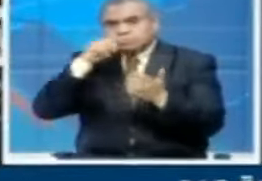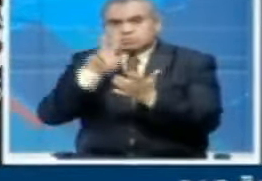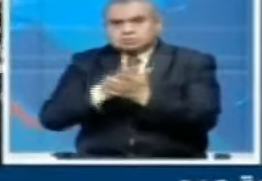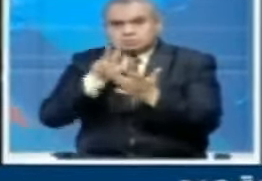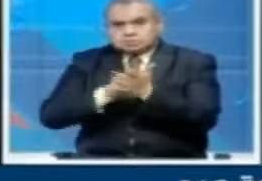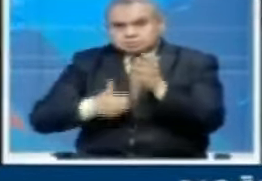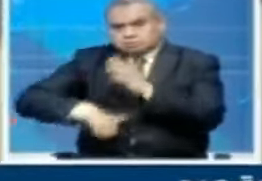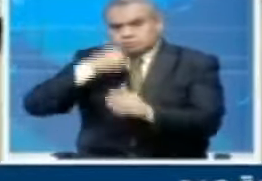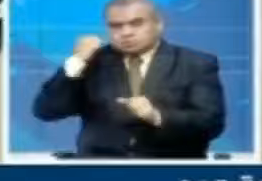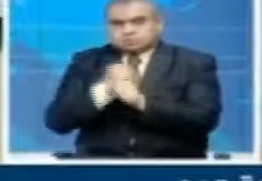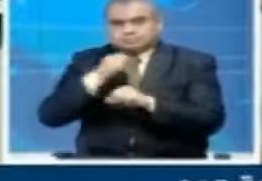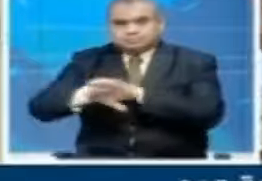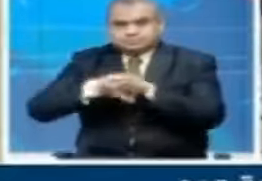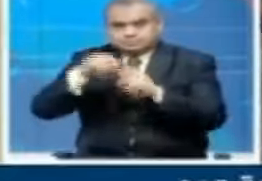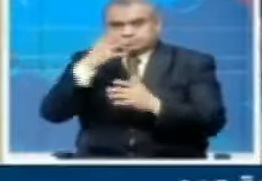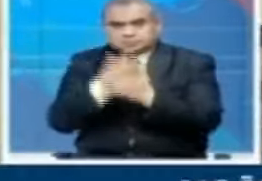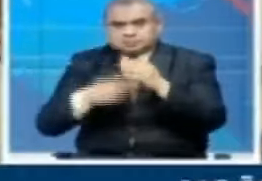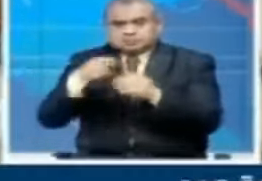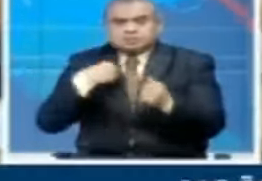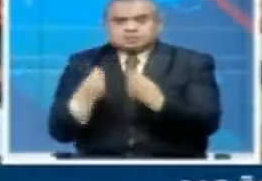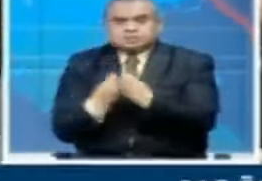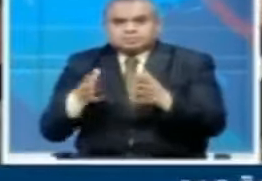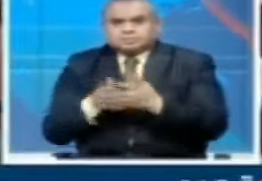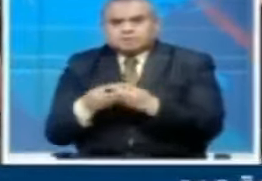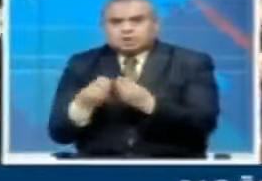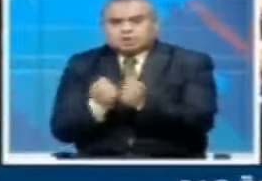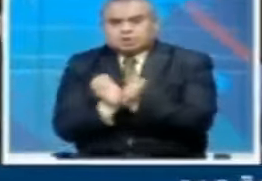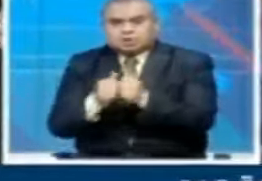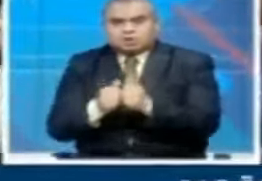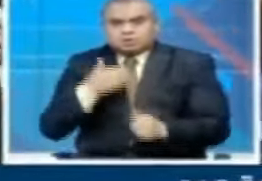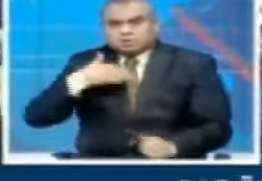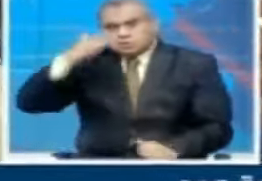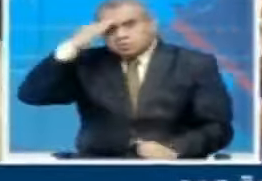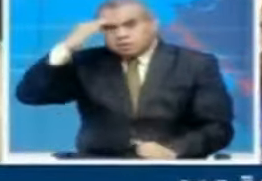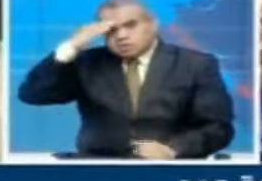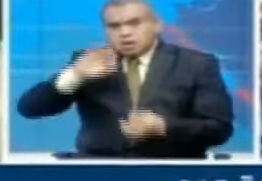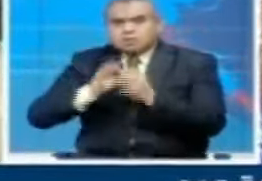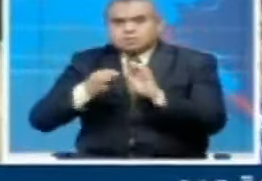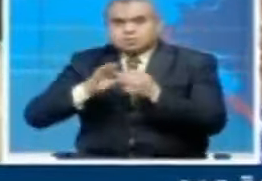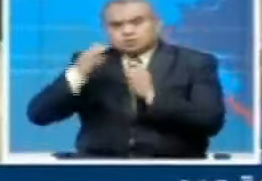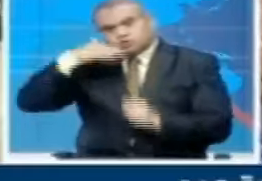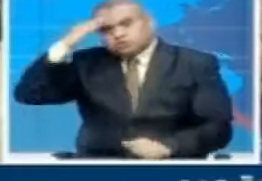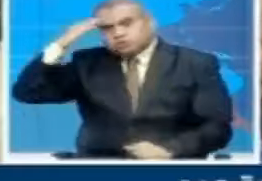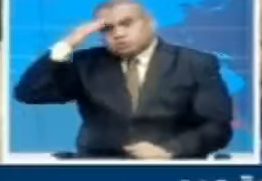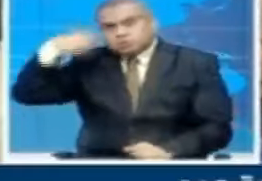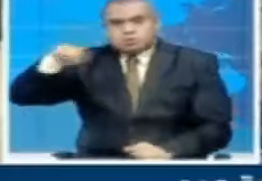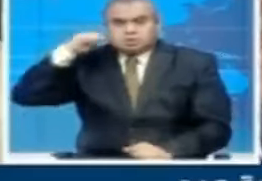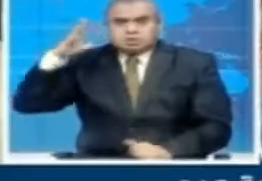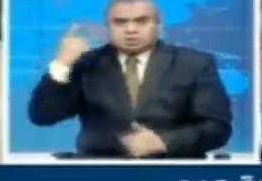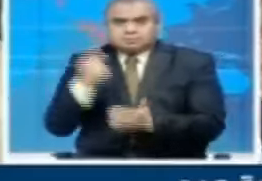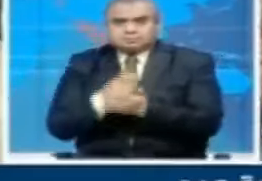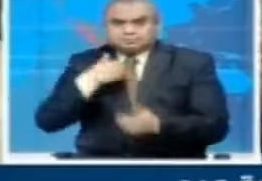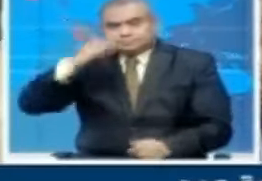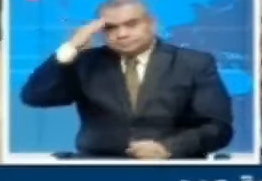الرئاسي الذي أعاد أبناءهم إلى أحضانهم من جديد. ألف ألف ألف مليون شكر لك يا رئيس على إنك أنت